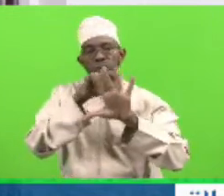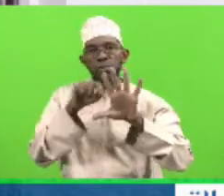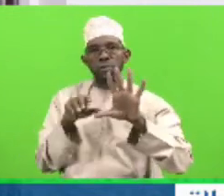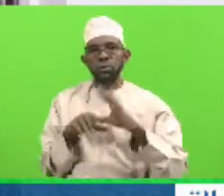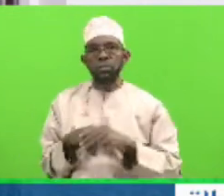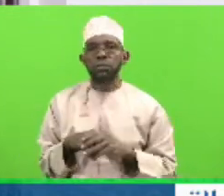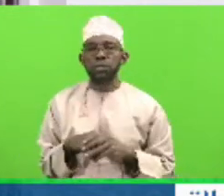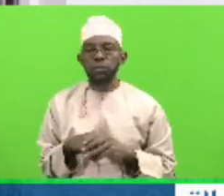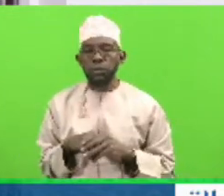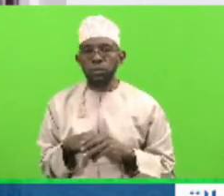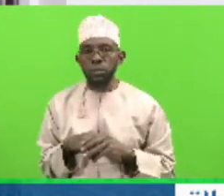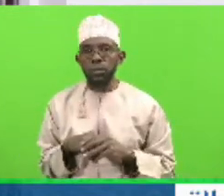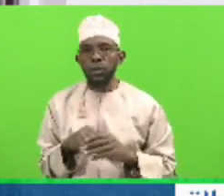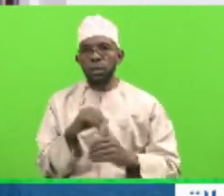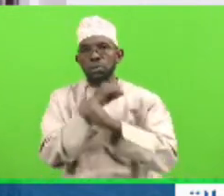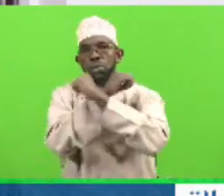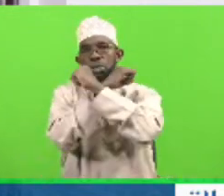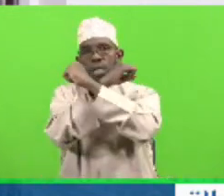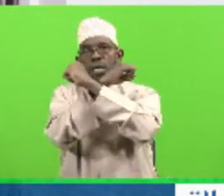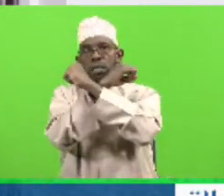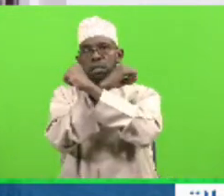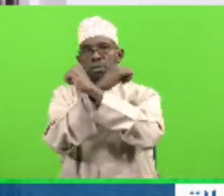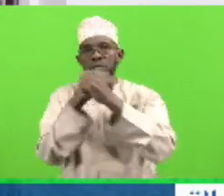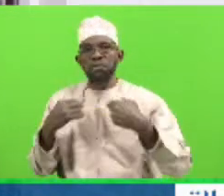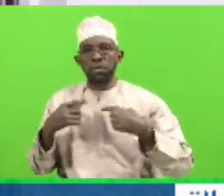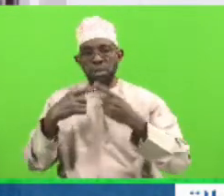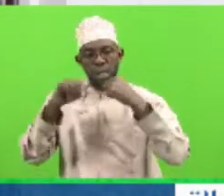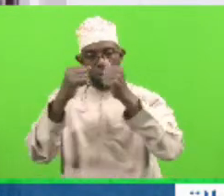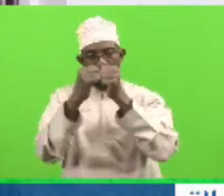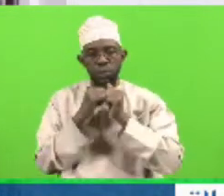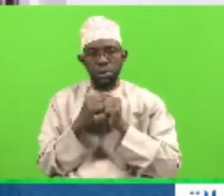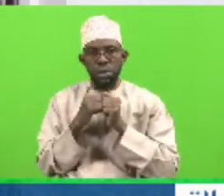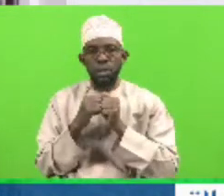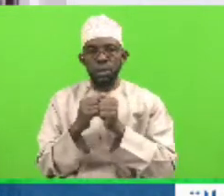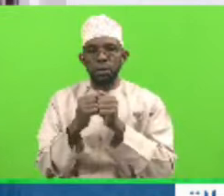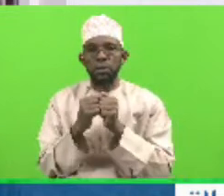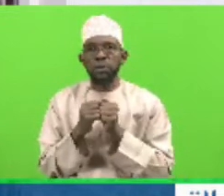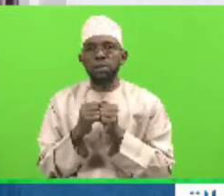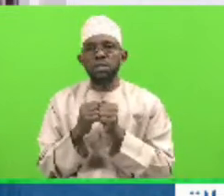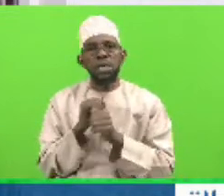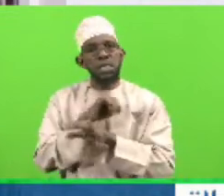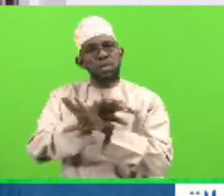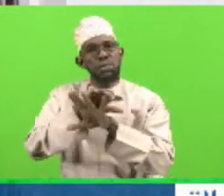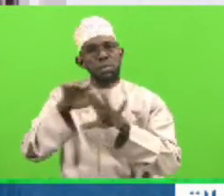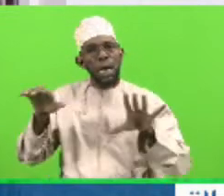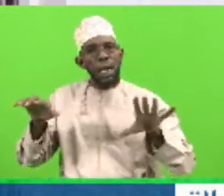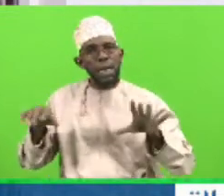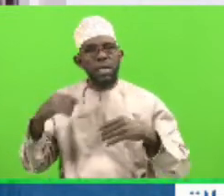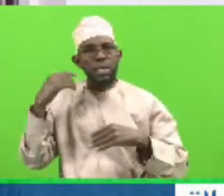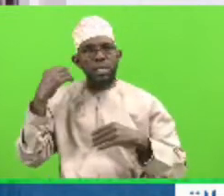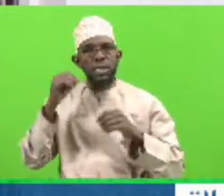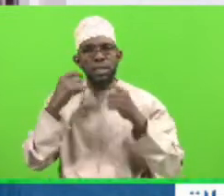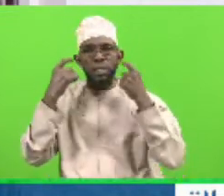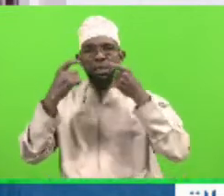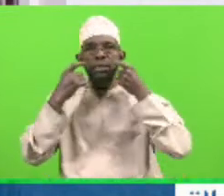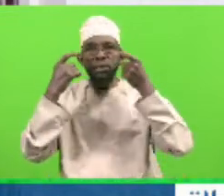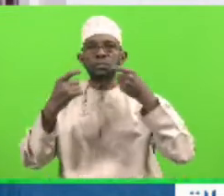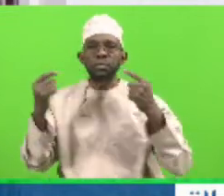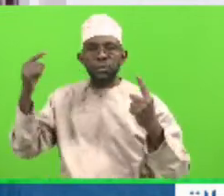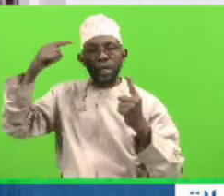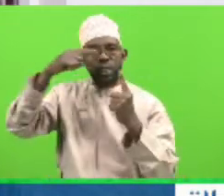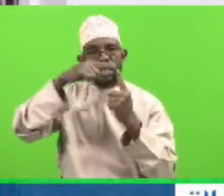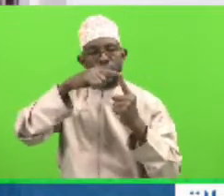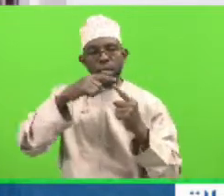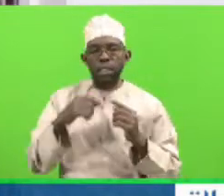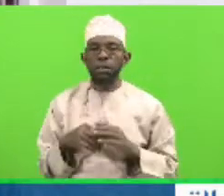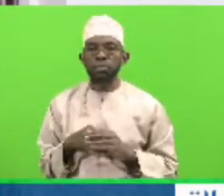بهن وأعوذ بالله أن تدركوهن لم تظهر الفاحشة في قوم قط حتى يعلنوا